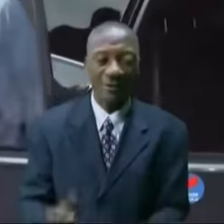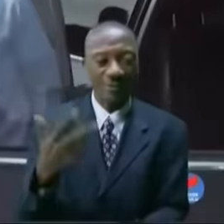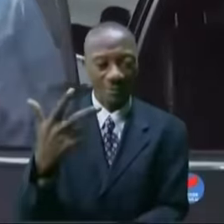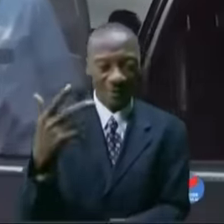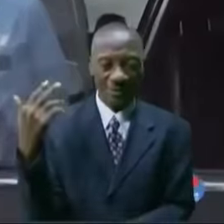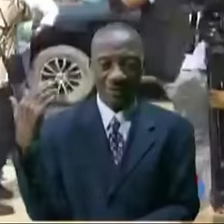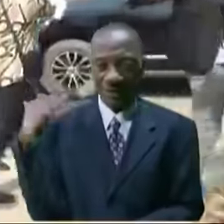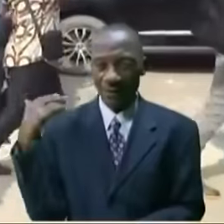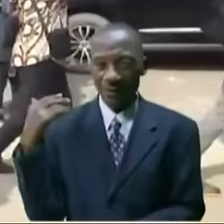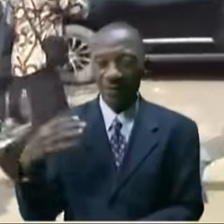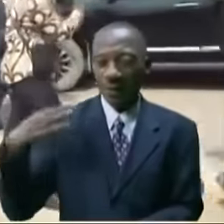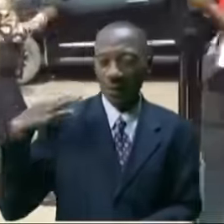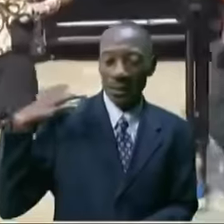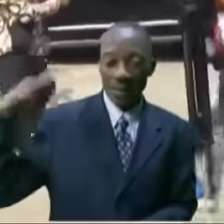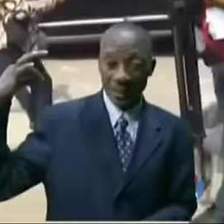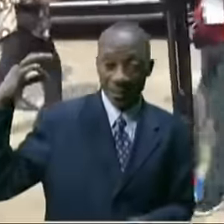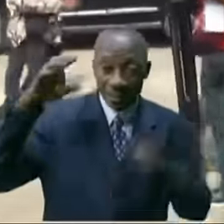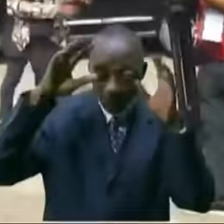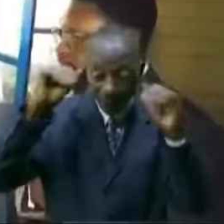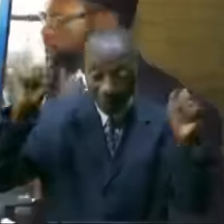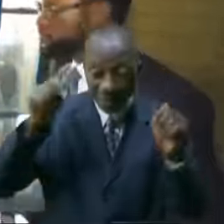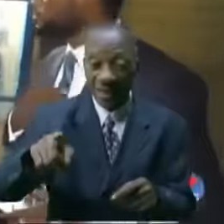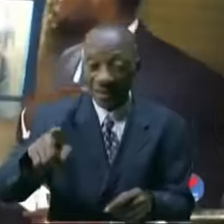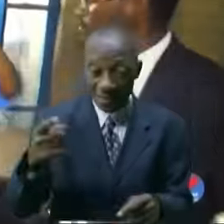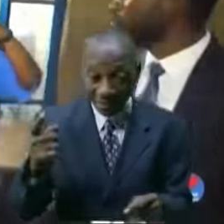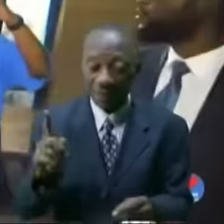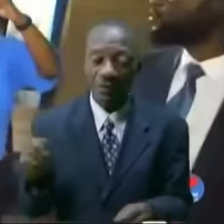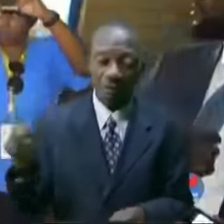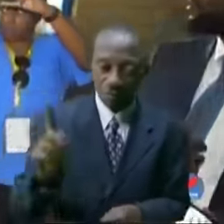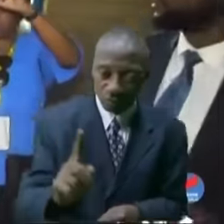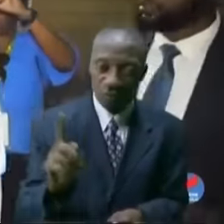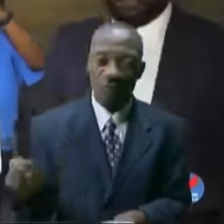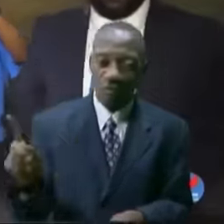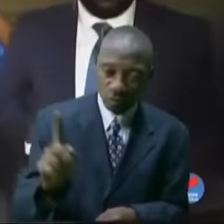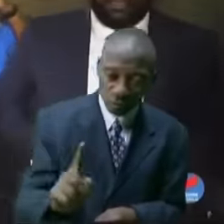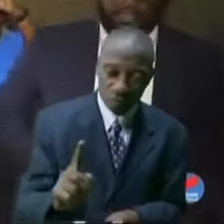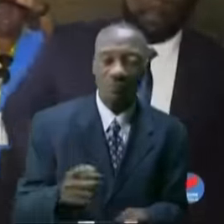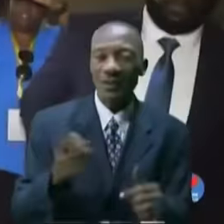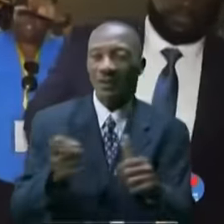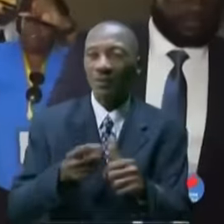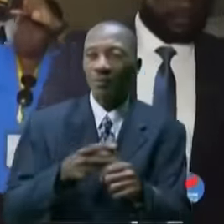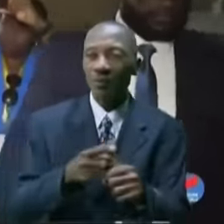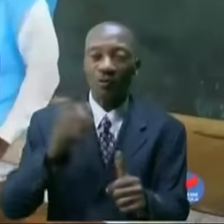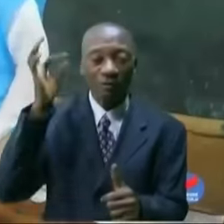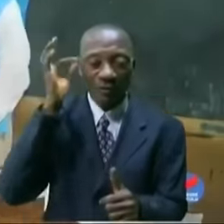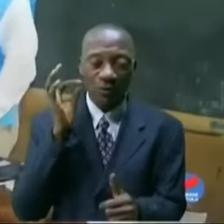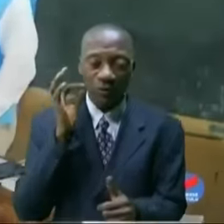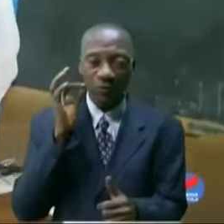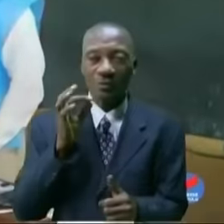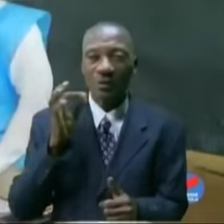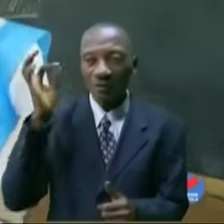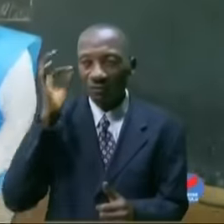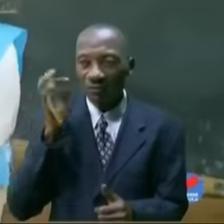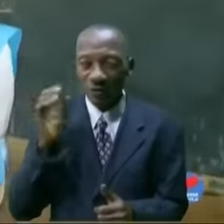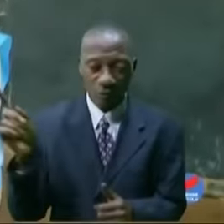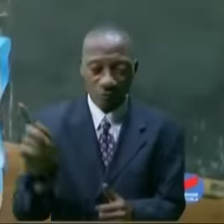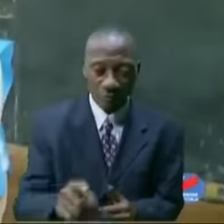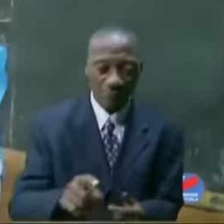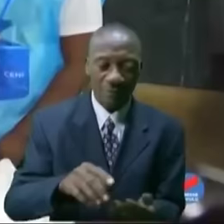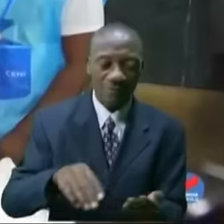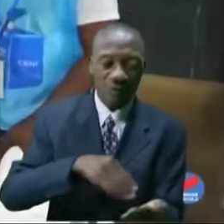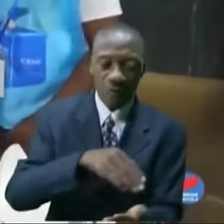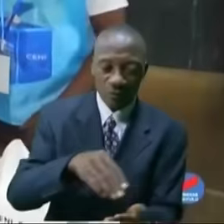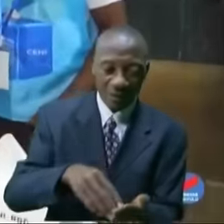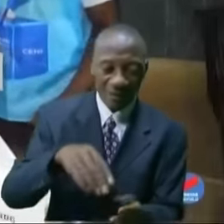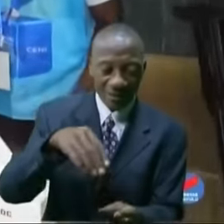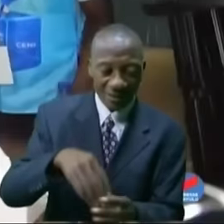à la présidentielle se sont acquittés de leur devoir civique. Martin Fayulu Madidi n'est pas en reste. Au centre situé à l'Athénée